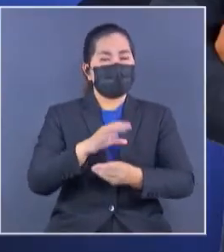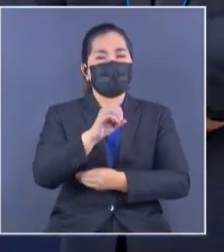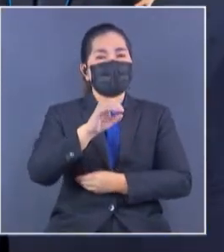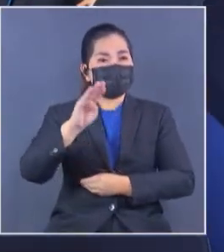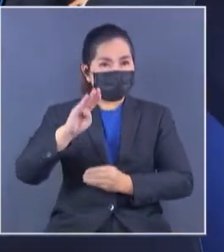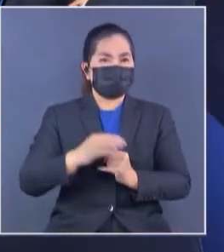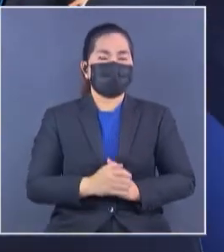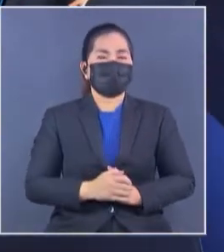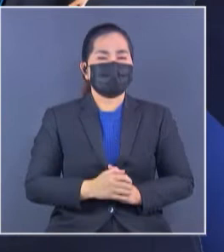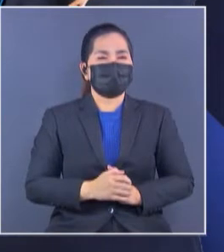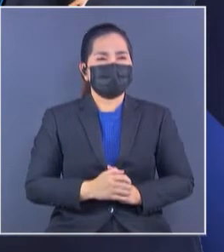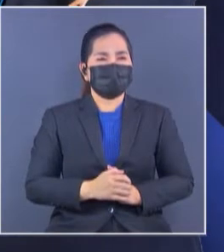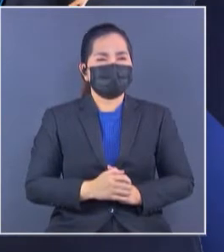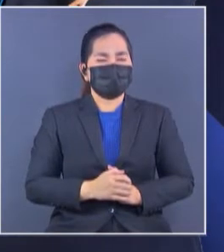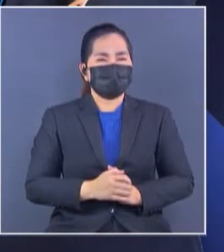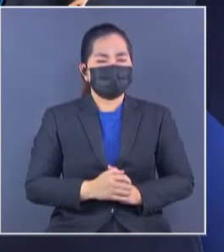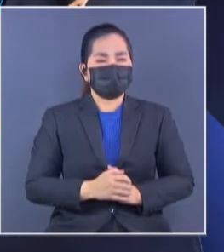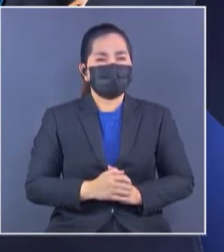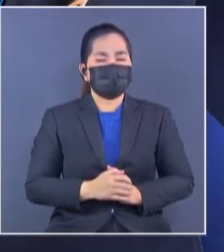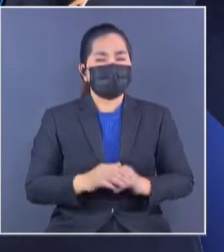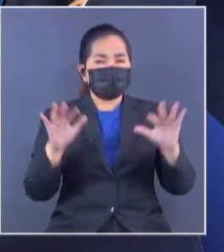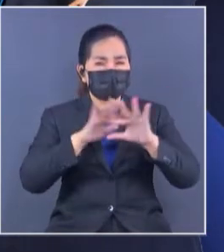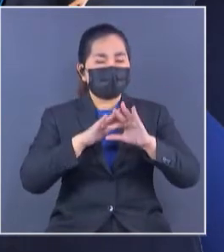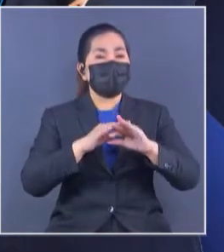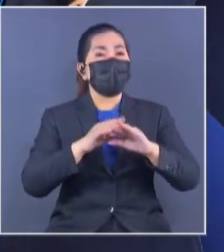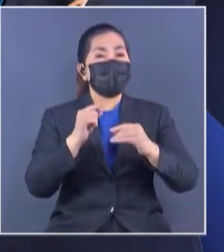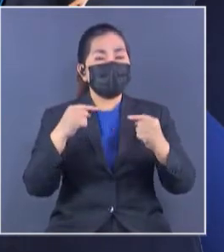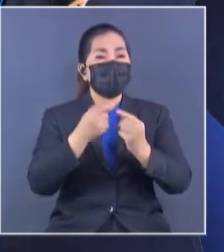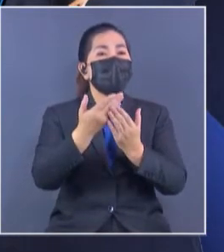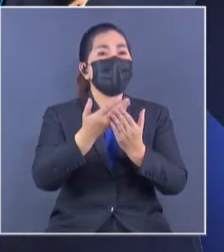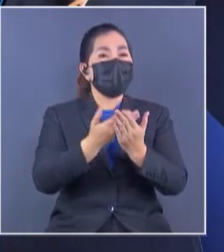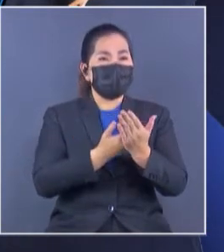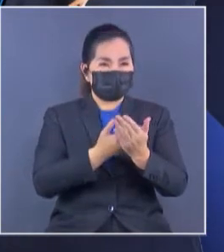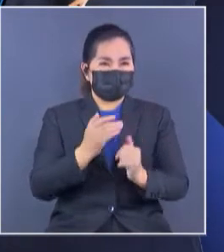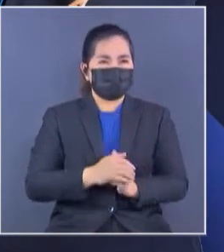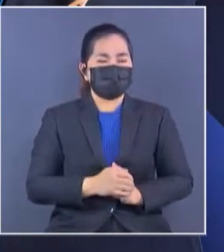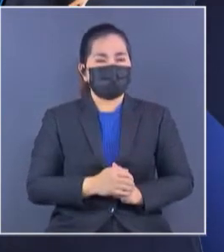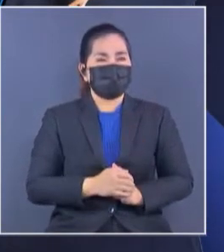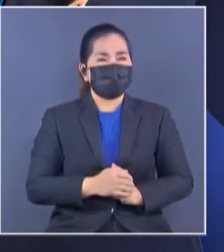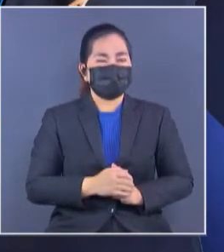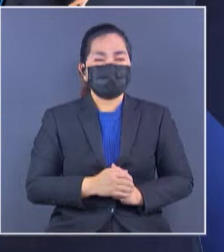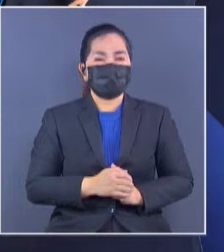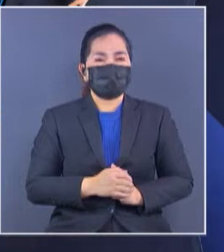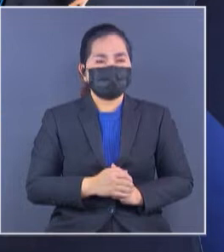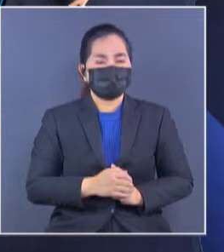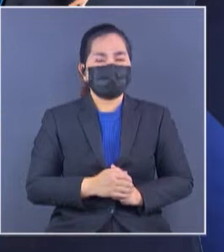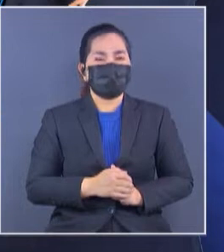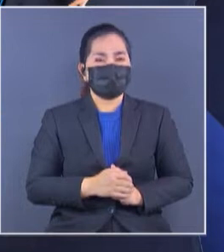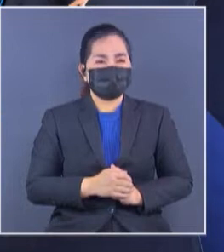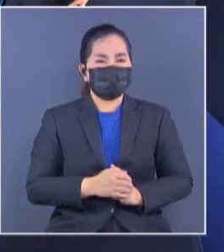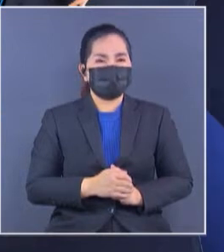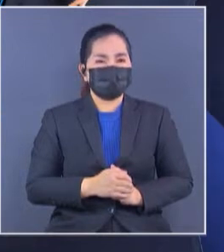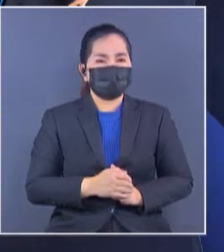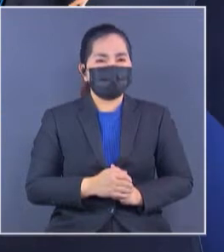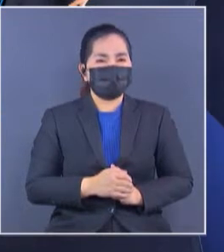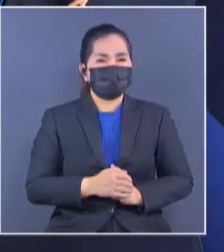บาทครับอันนี้ก็บอกว่าให้ใกล้เคียงกับหวยใต้ดินที่เขาขายกันประมาณเนี้ยนะครับแล้วก็จะไม่ขายราคาถูกๆนะครับทำให้คนเข้า